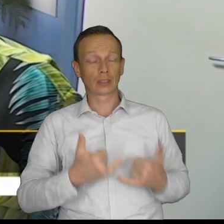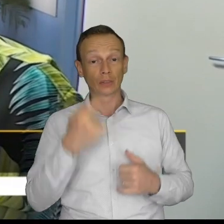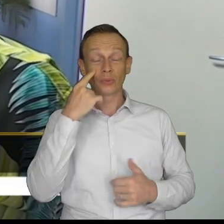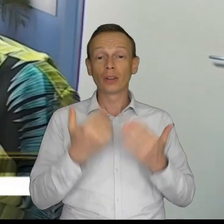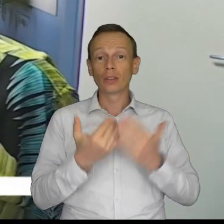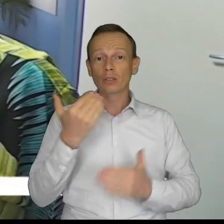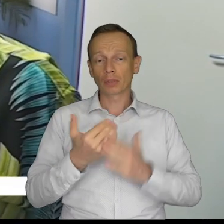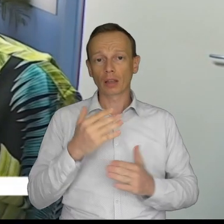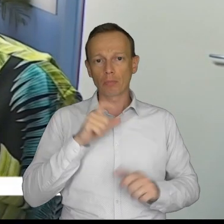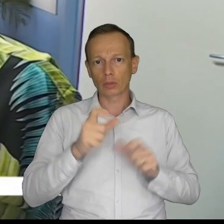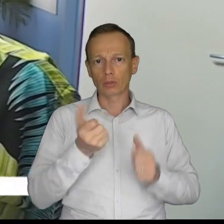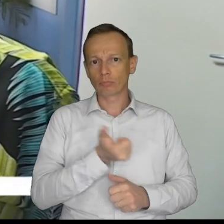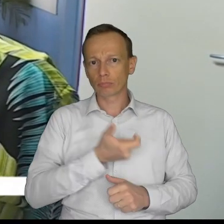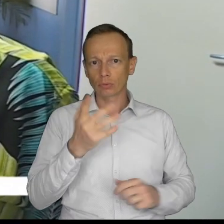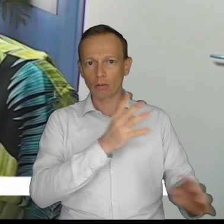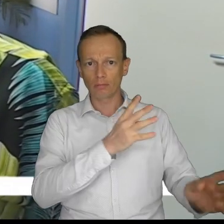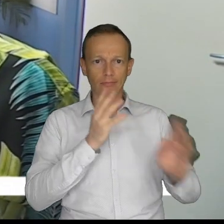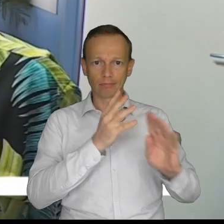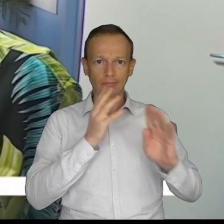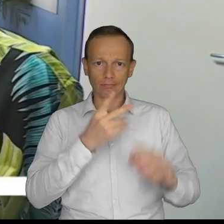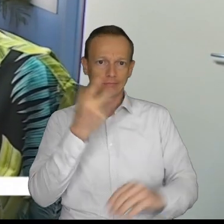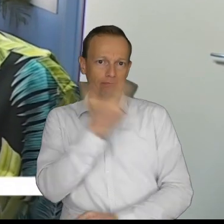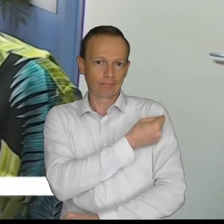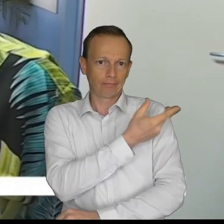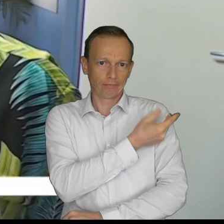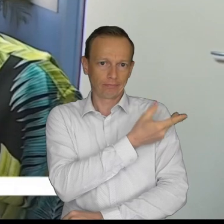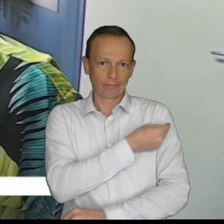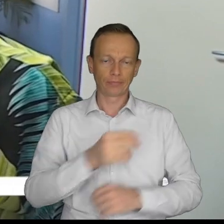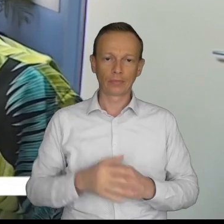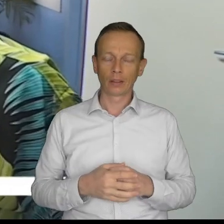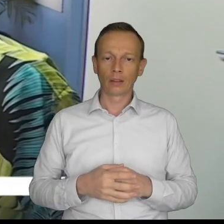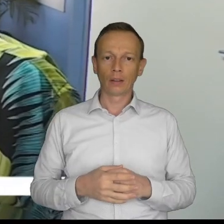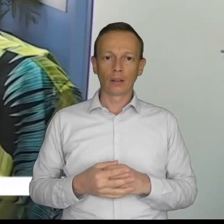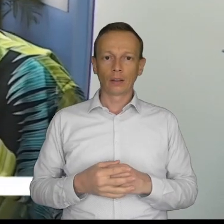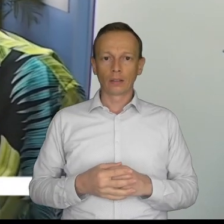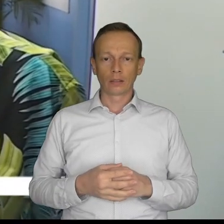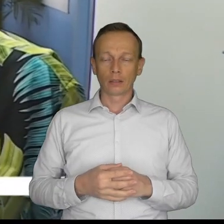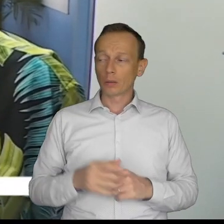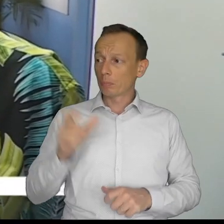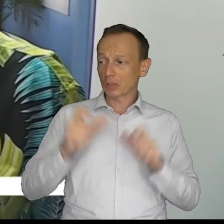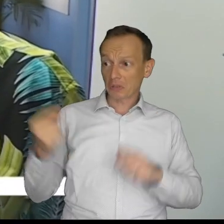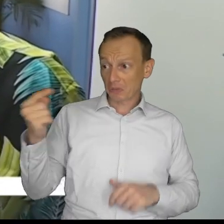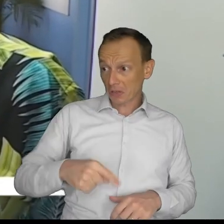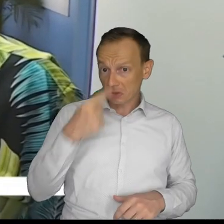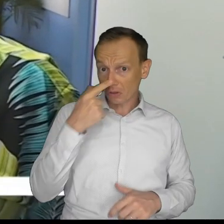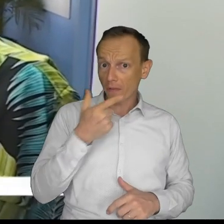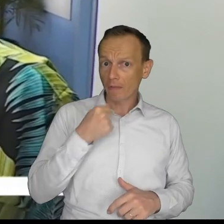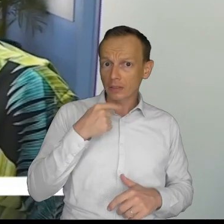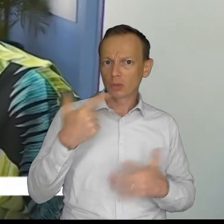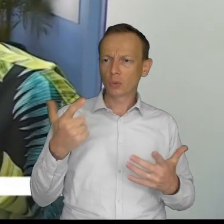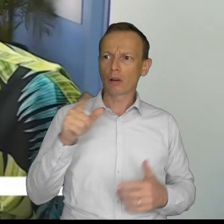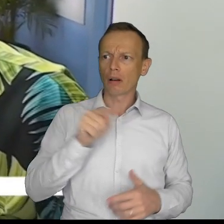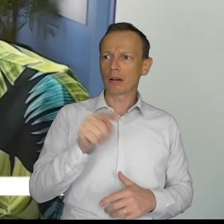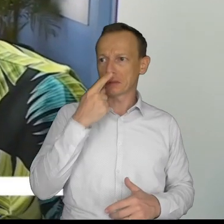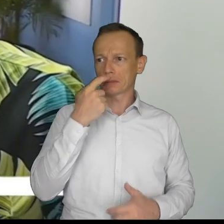voyez ce matin qu'il y a déjà un certain nombre de personnes qui sont venues se faire vacciner. Ils viennent facilement ou est-ce